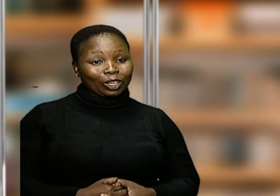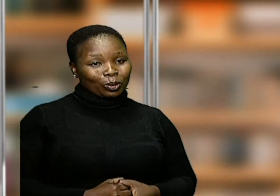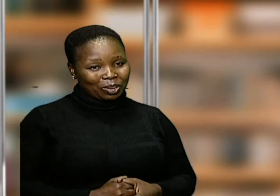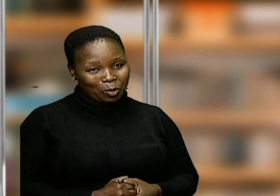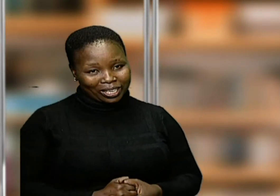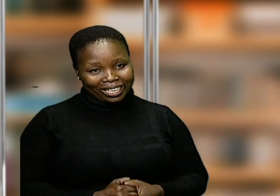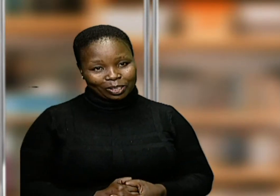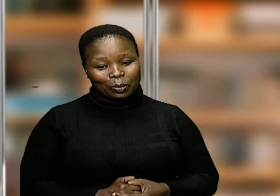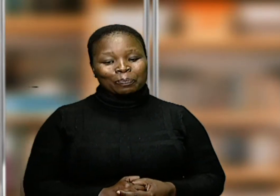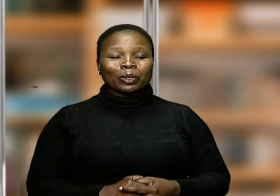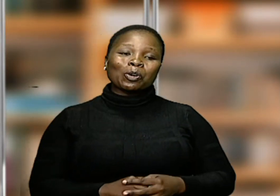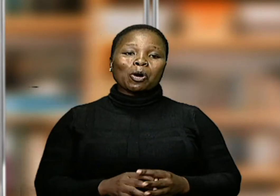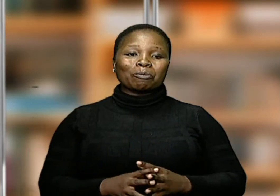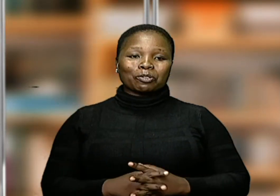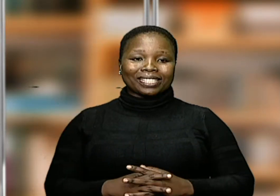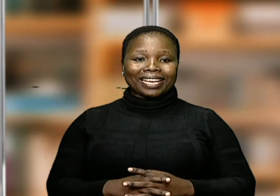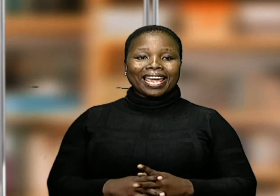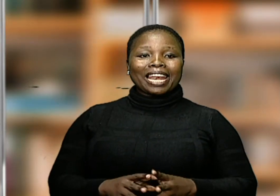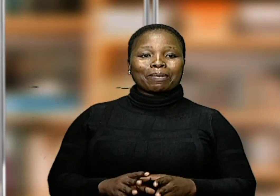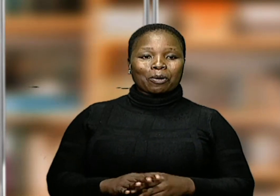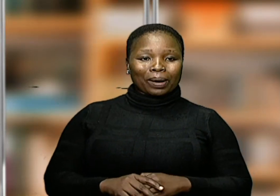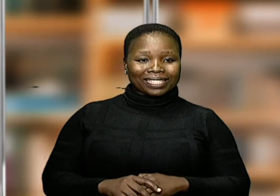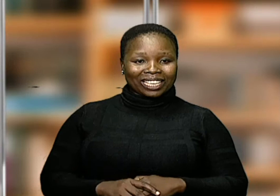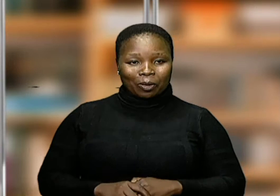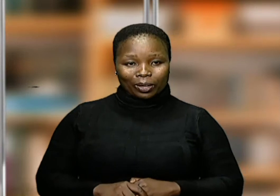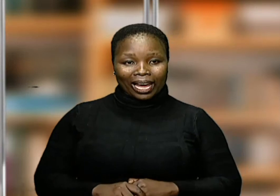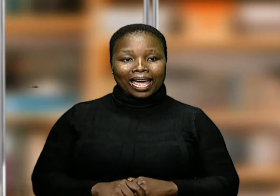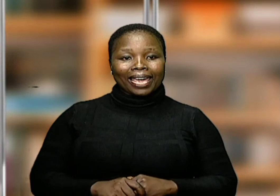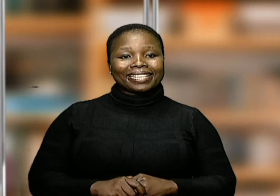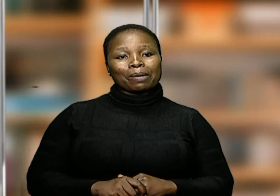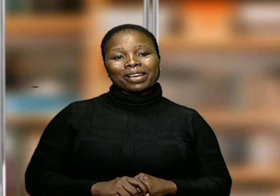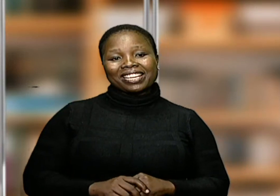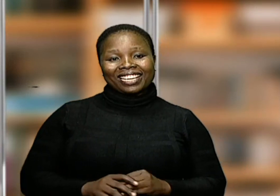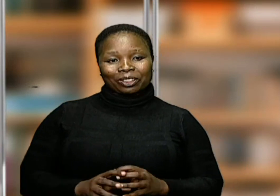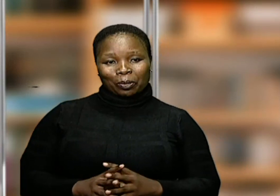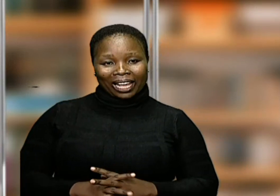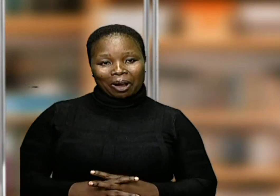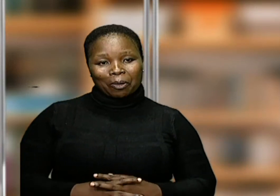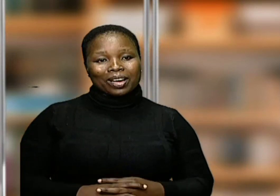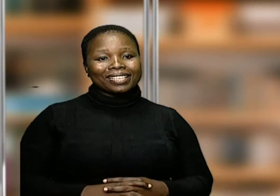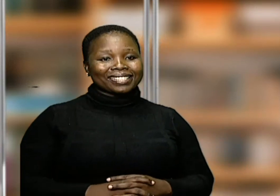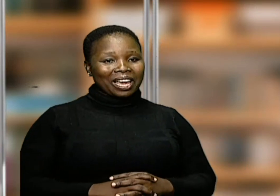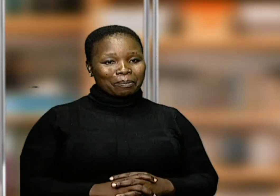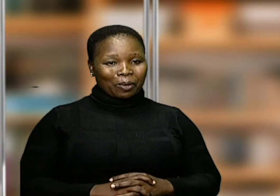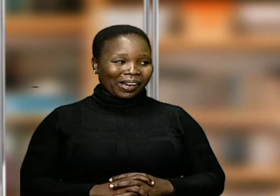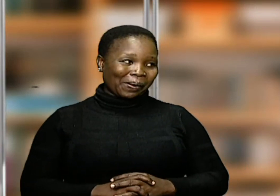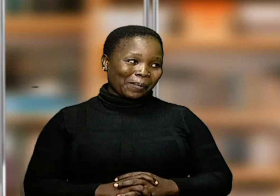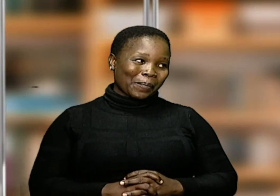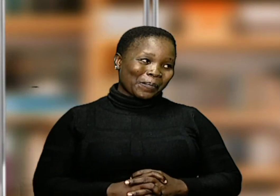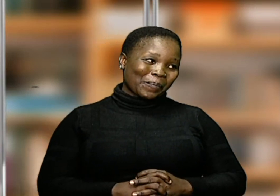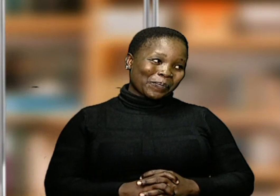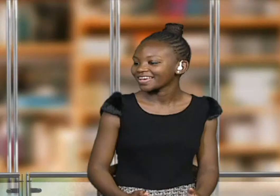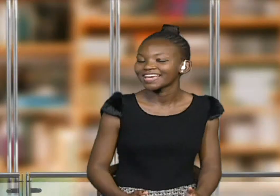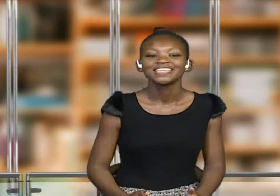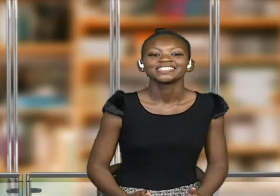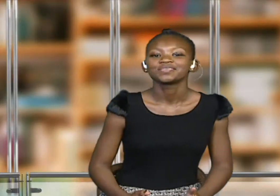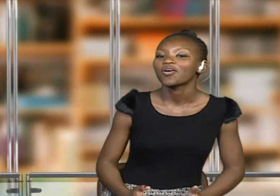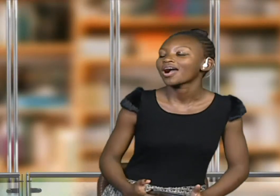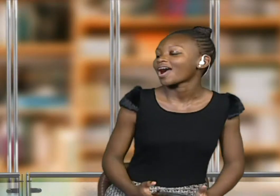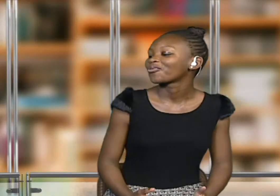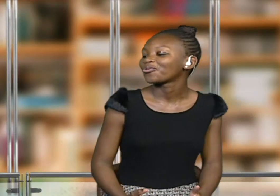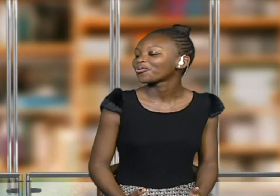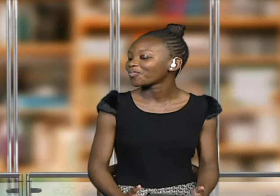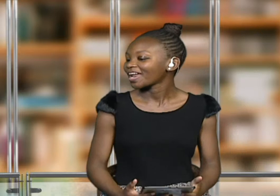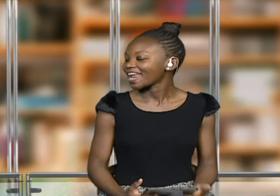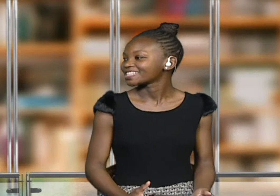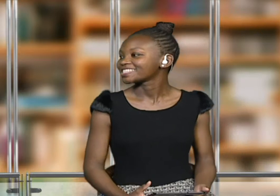tonke leto tingoni leto. Ngiloko mfundzi lebe nguphathele kona endzabeni lecocako. Siyabonga.